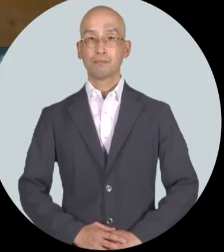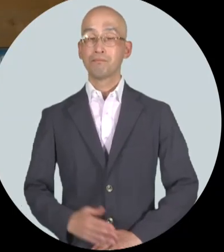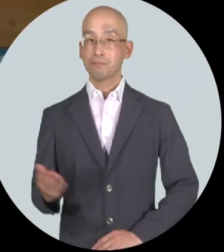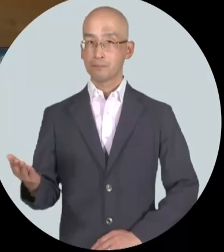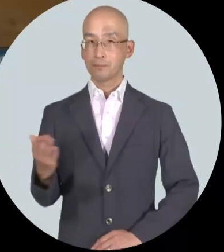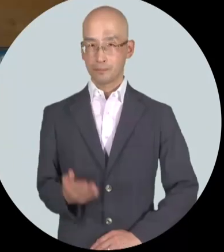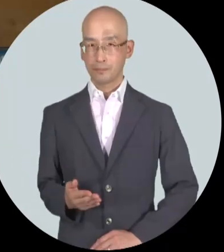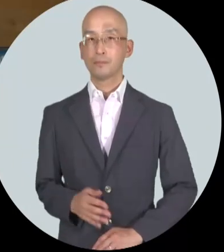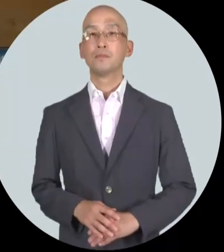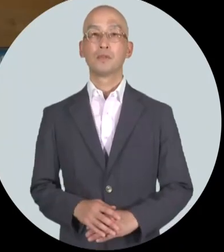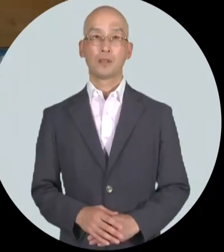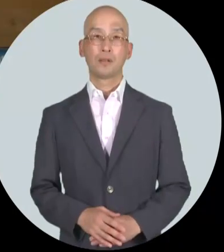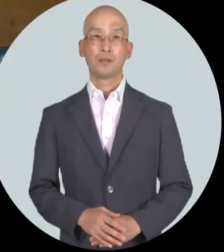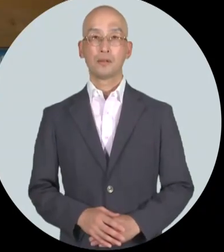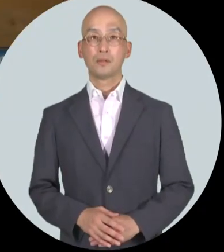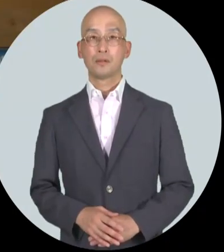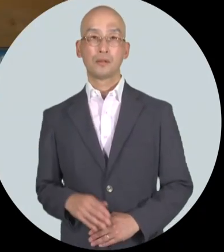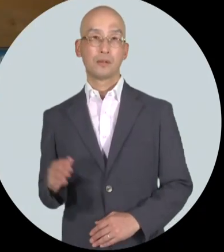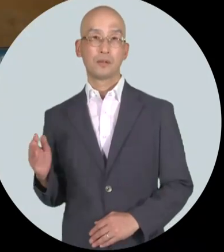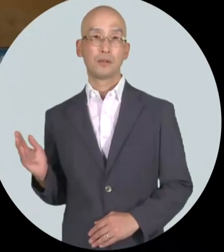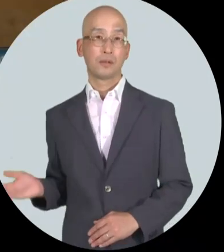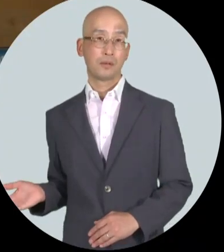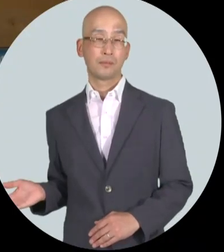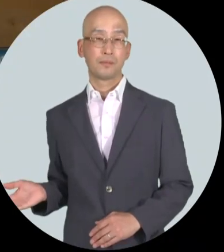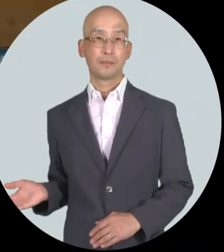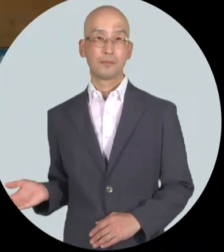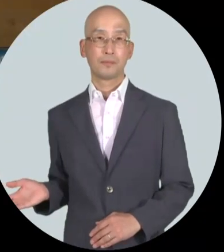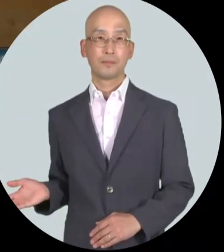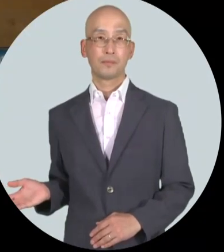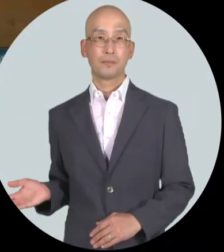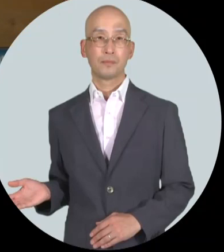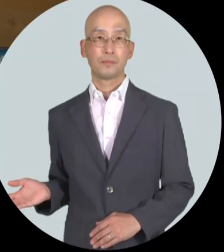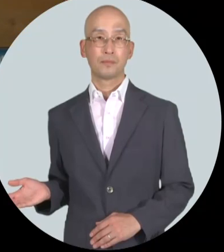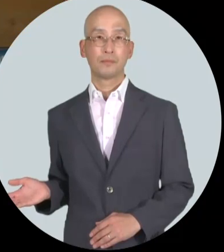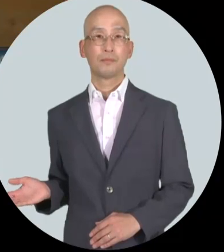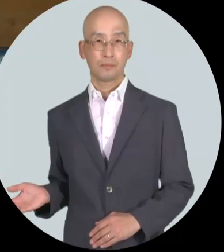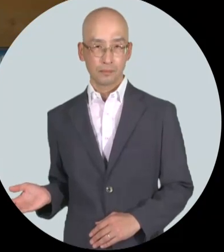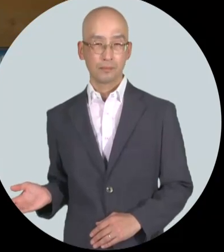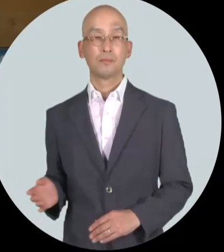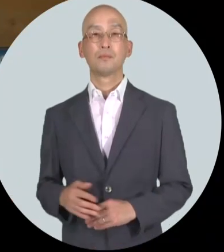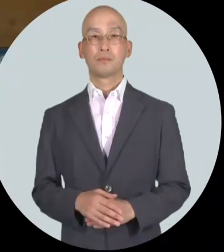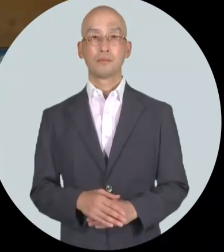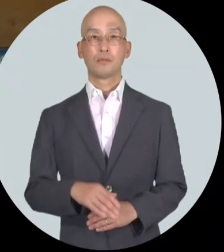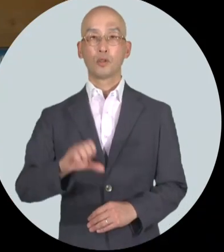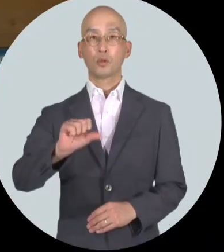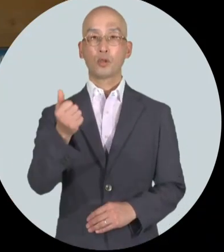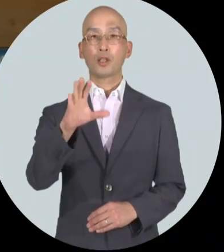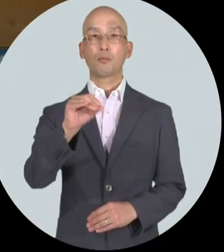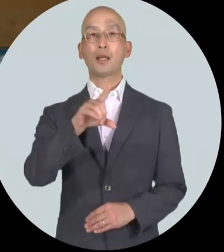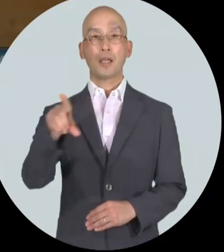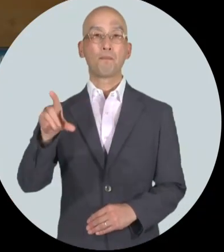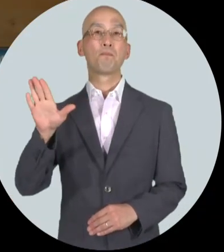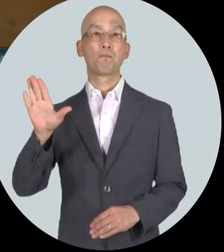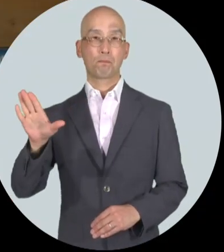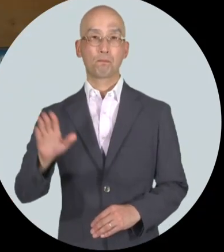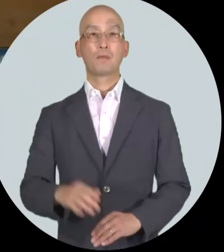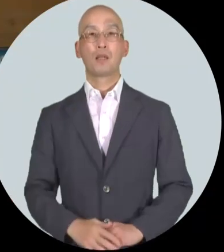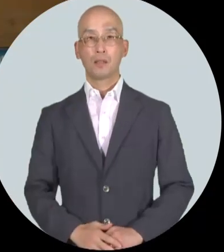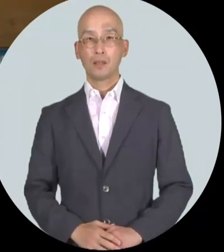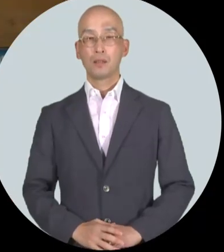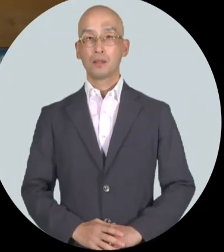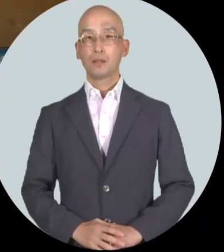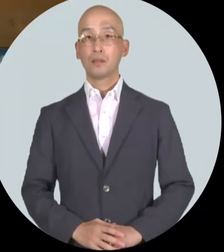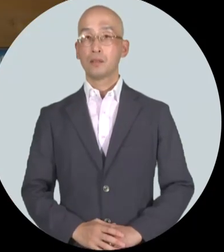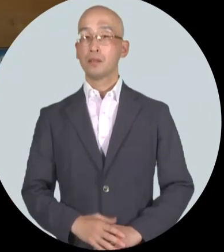それから次が京都産水産物等販売促進事業費500万円規模ということでございます